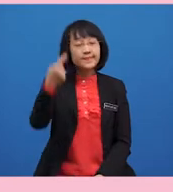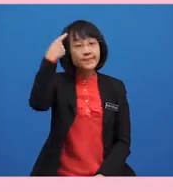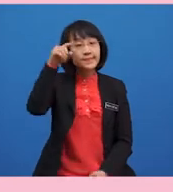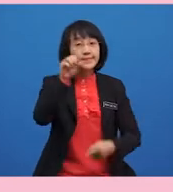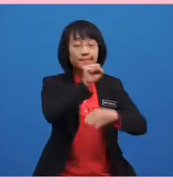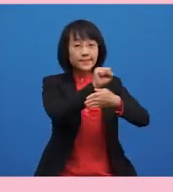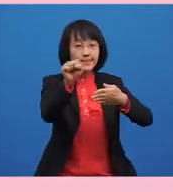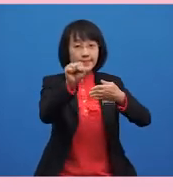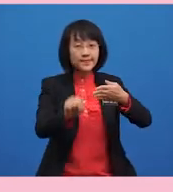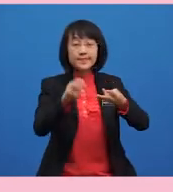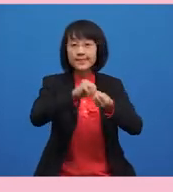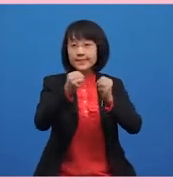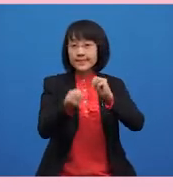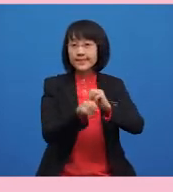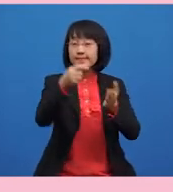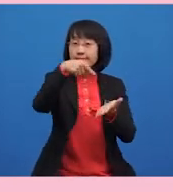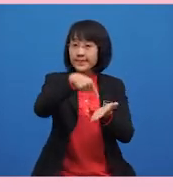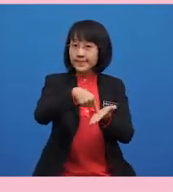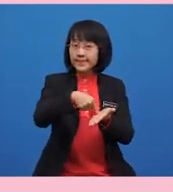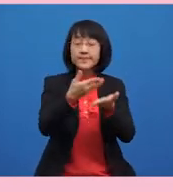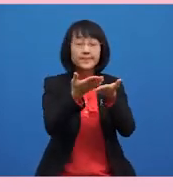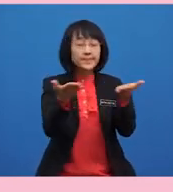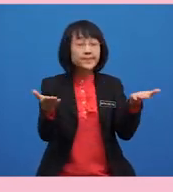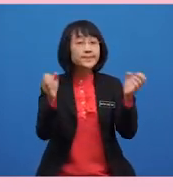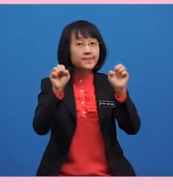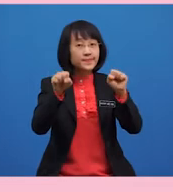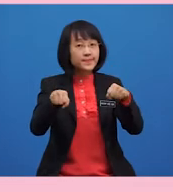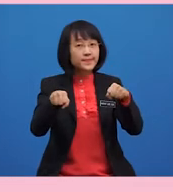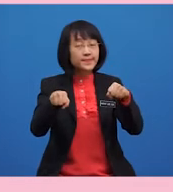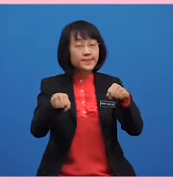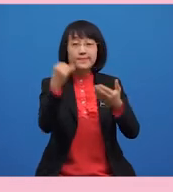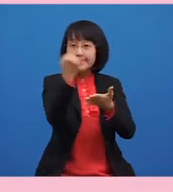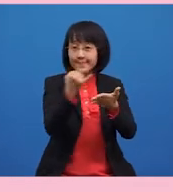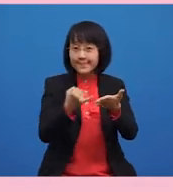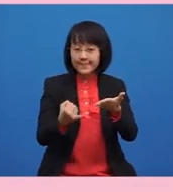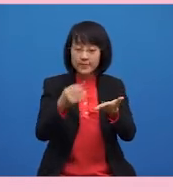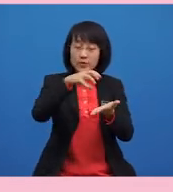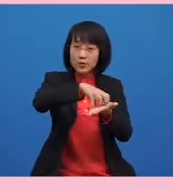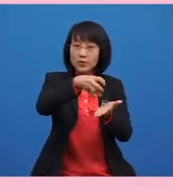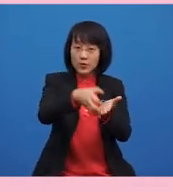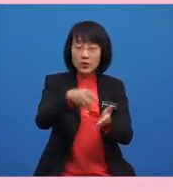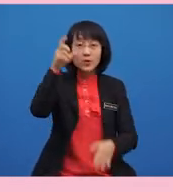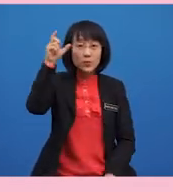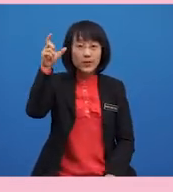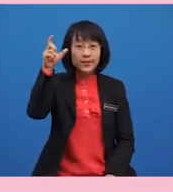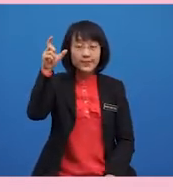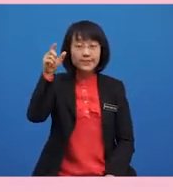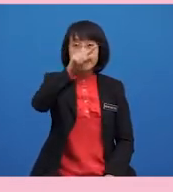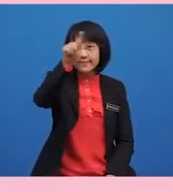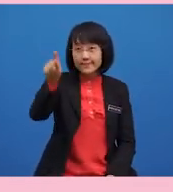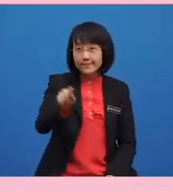Bagi menyelesaikan masalah ini, kamu boleh mewakilkan kuih bulan itu dengan